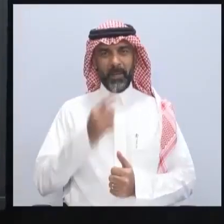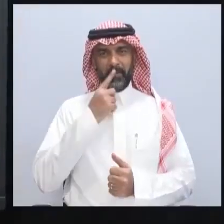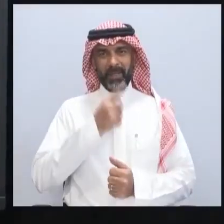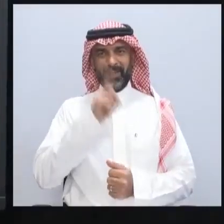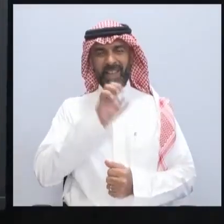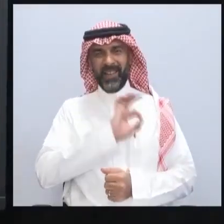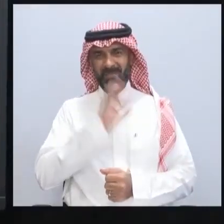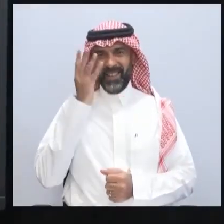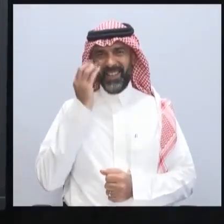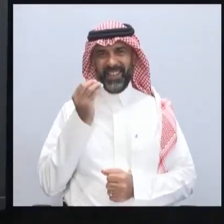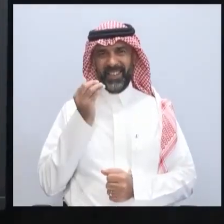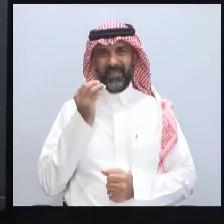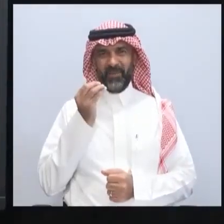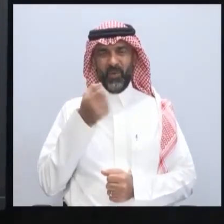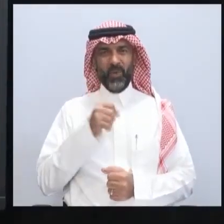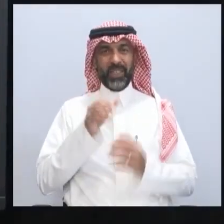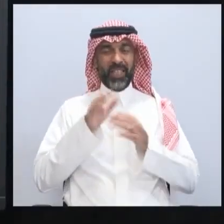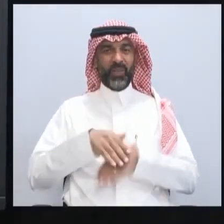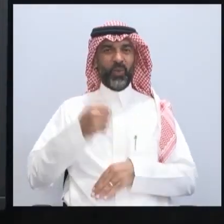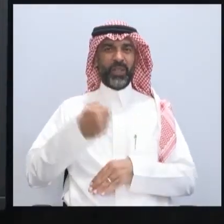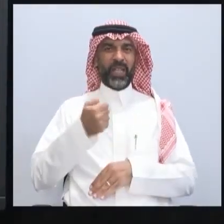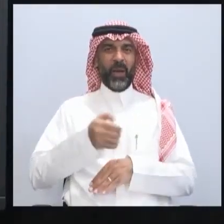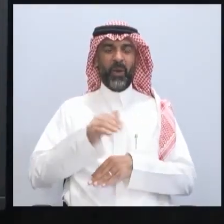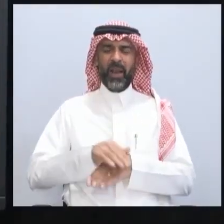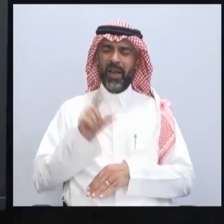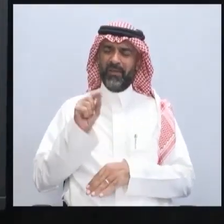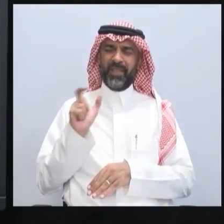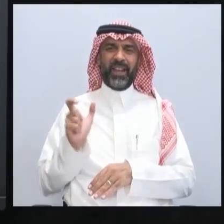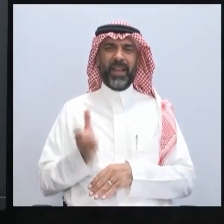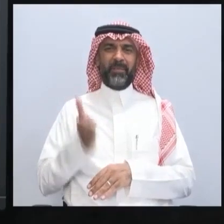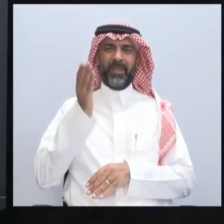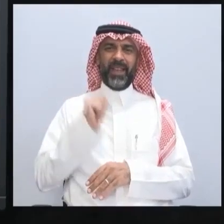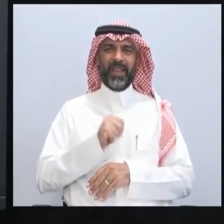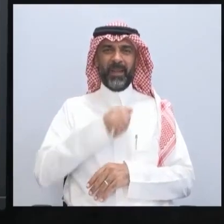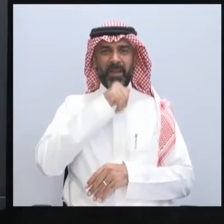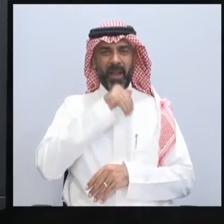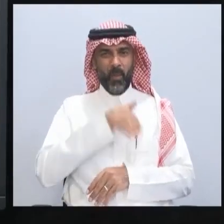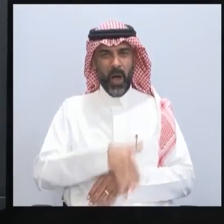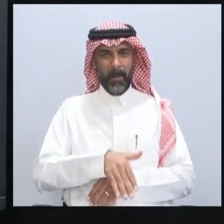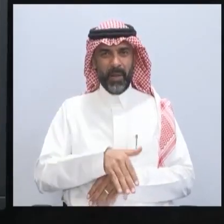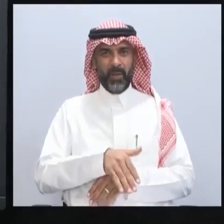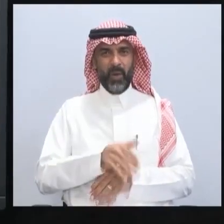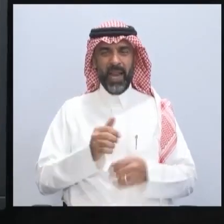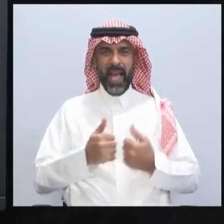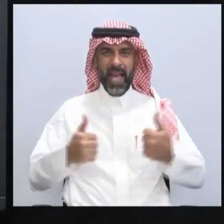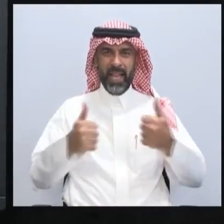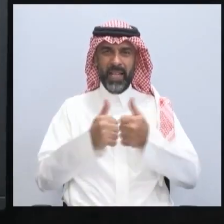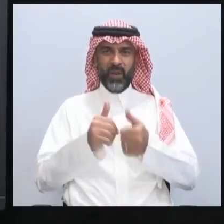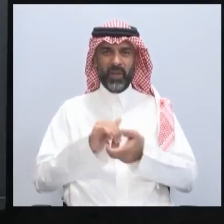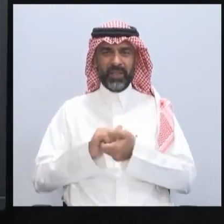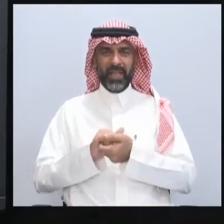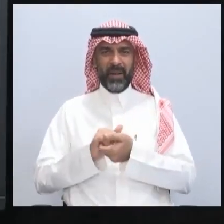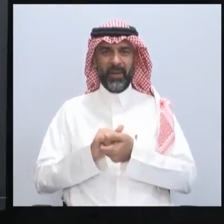بسم الله الرحمن الرحيم والصلاه والسلام على اشرف الانبياء والمرسلين نبينا محمد وعلى